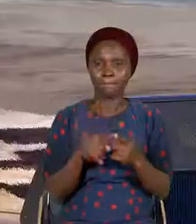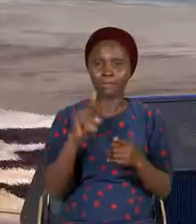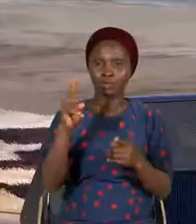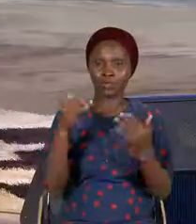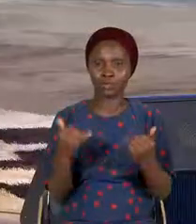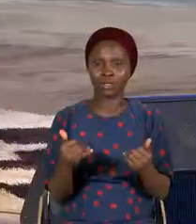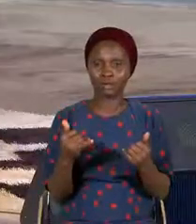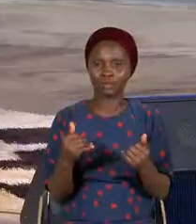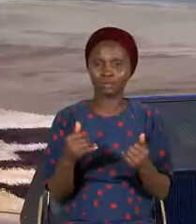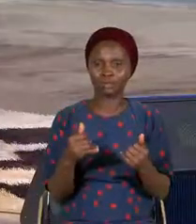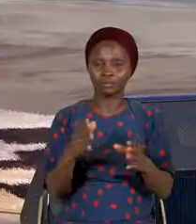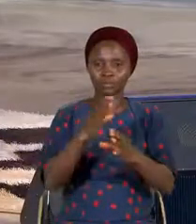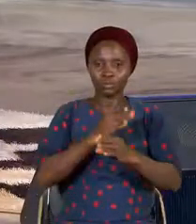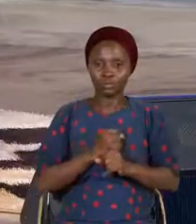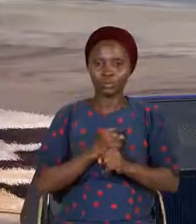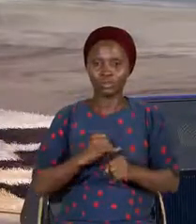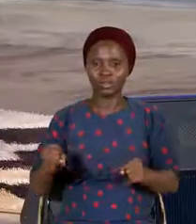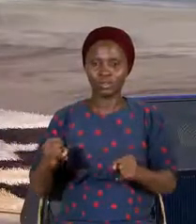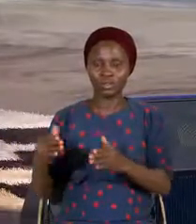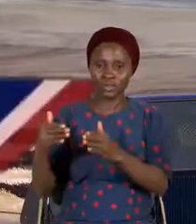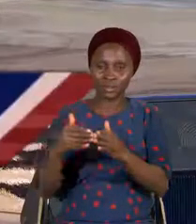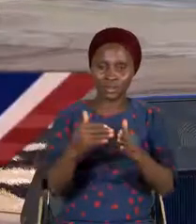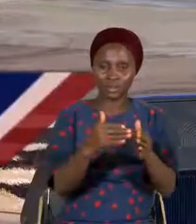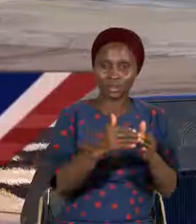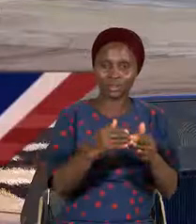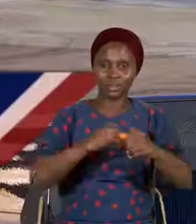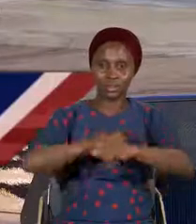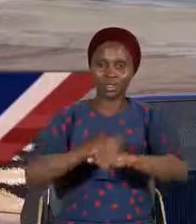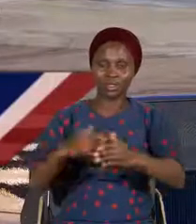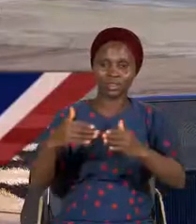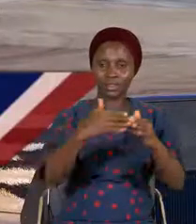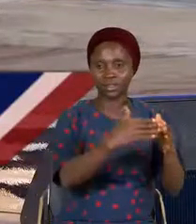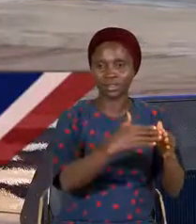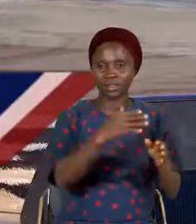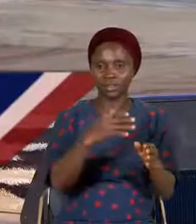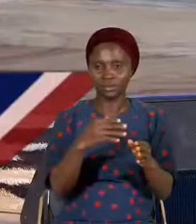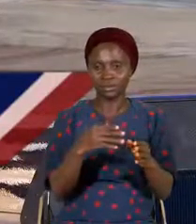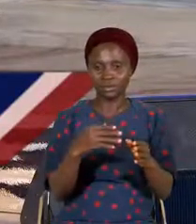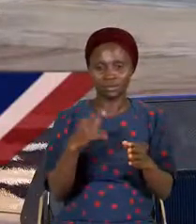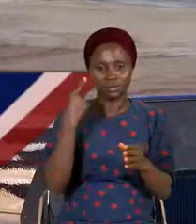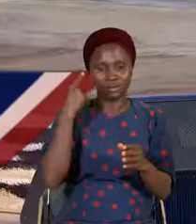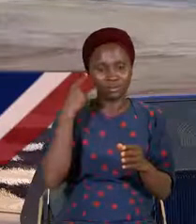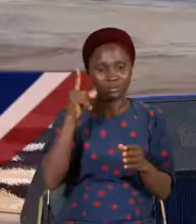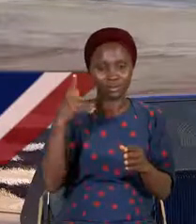Abordons le deuxième point maintenant. Deuxième point, l'obtention des directives pour le don